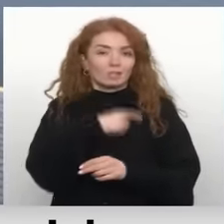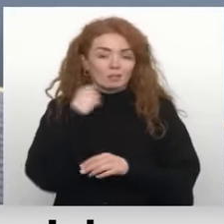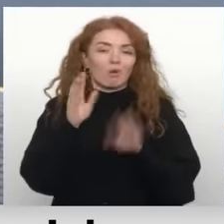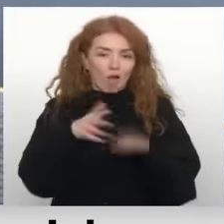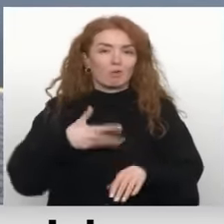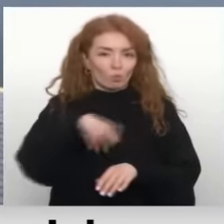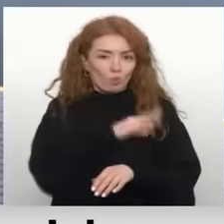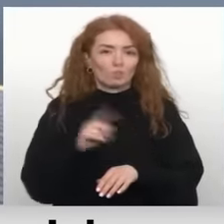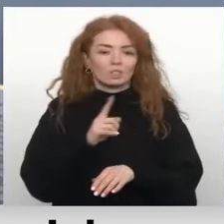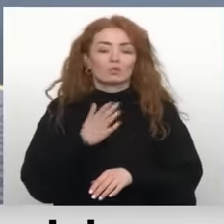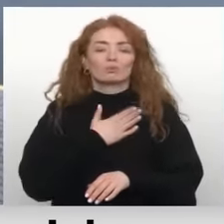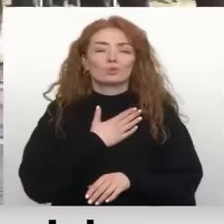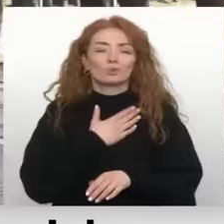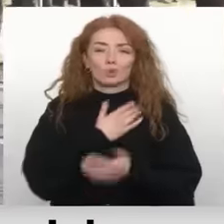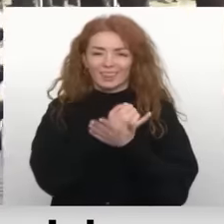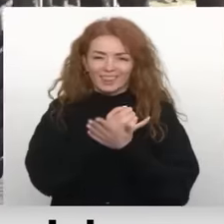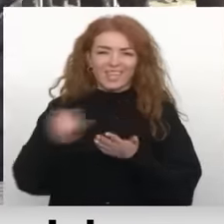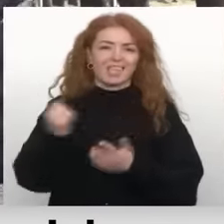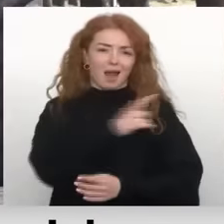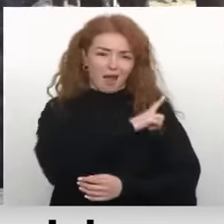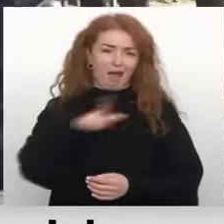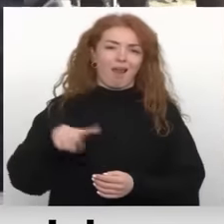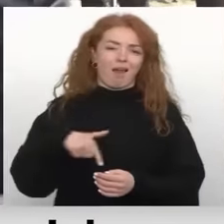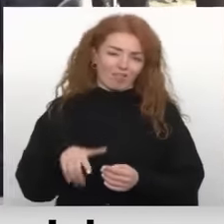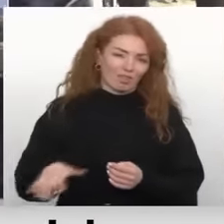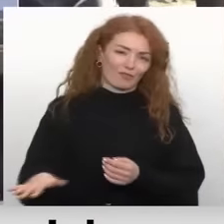būtu mūsu tīrā Latvija.